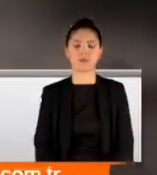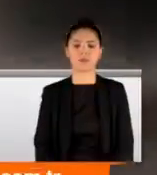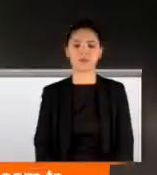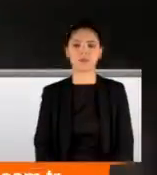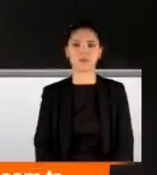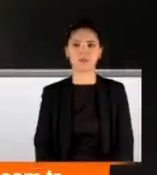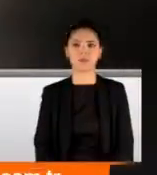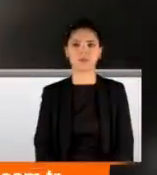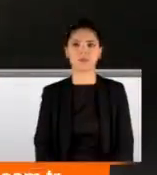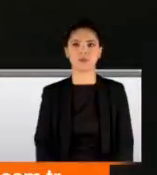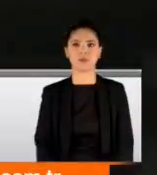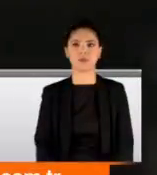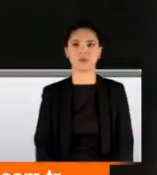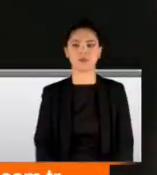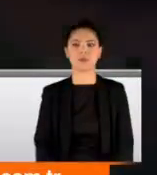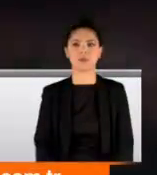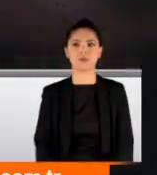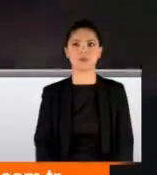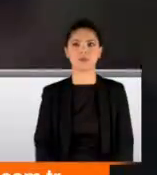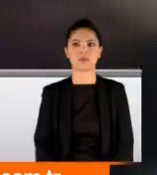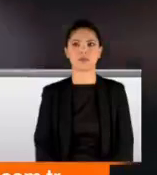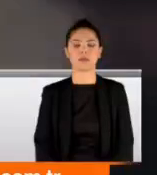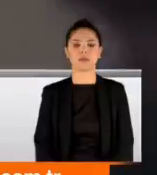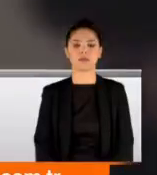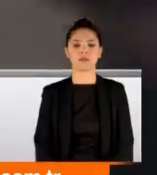İzmir Bornova Özkanlar'da